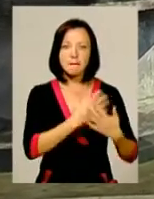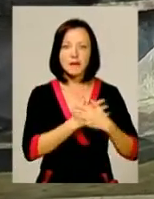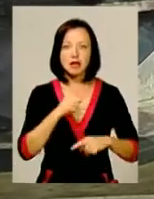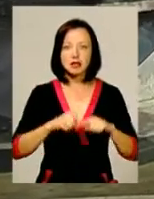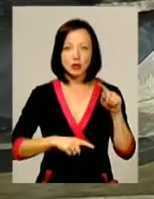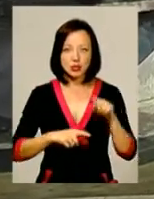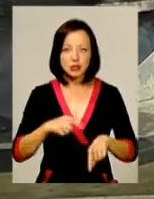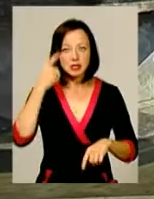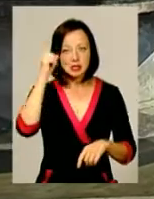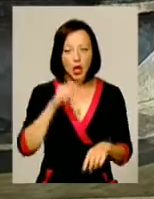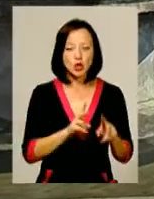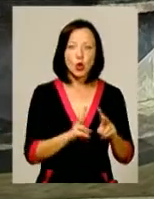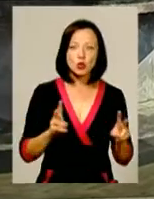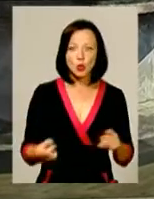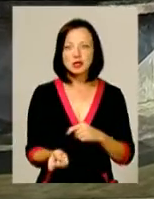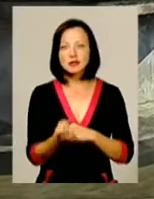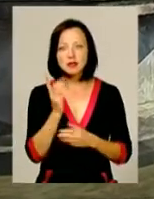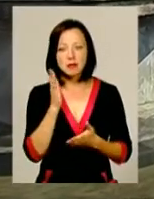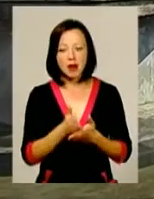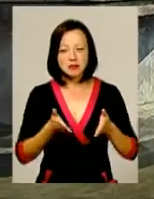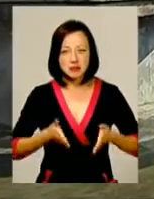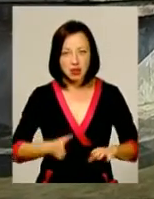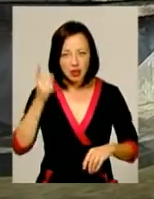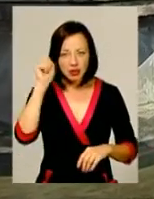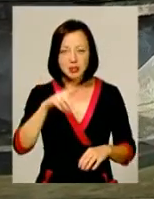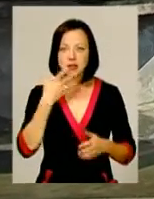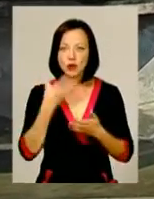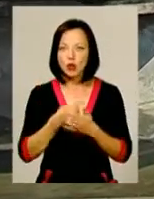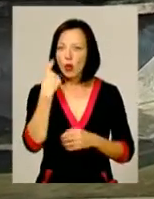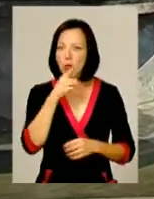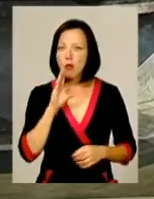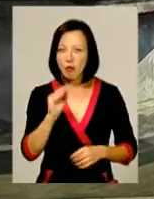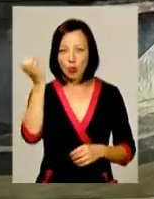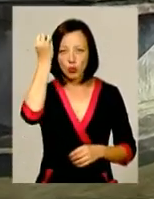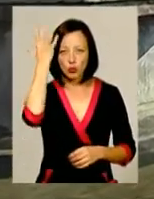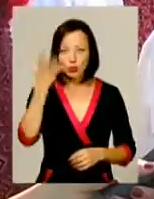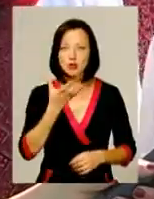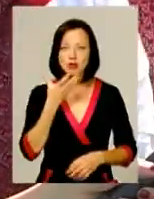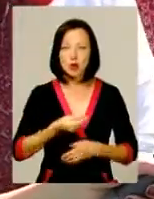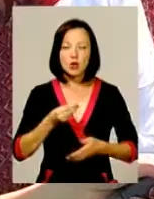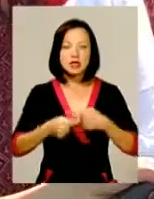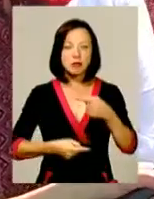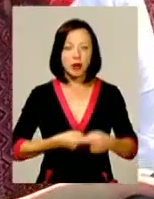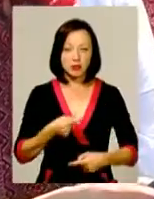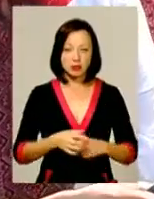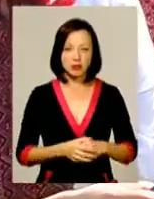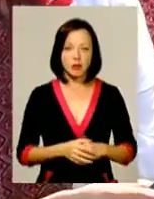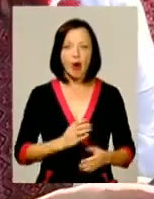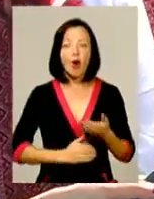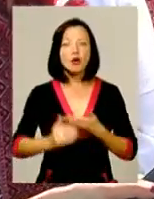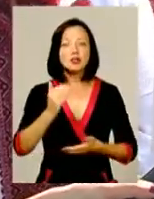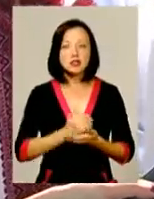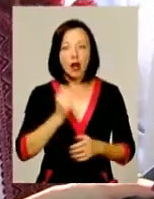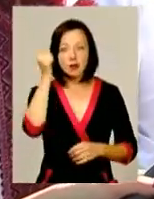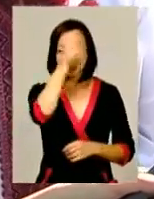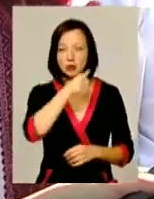хто вони, що вони. Вони мають мати своє коріння, вони мають знати свою мову, свою культуру, свою спадщину. Останні роки наш прапор набрав великої